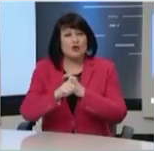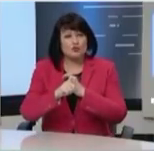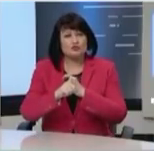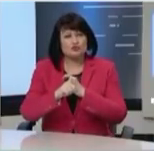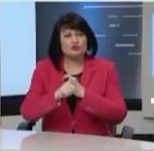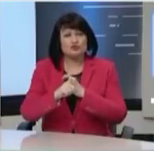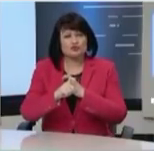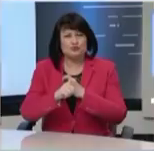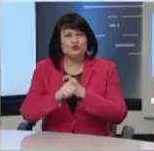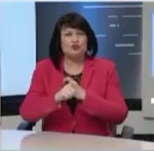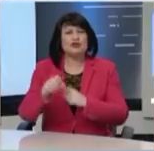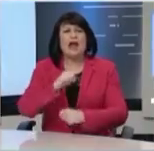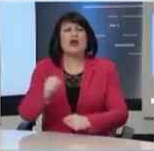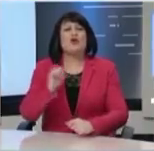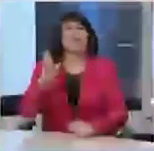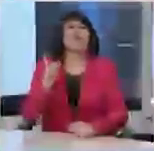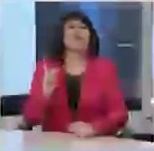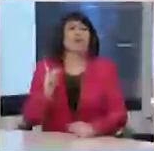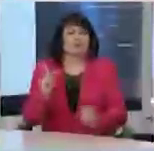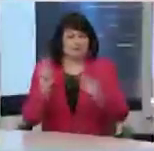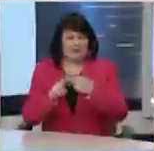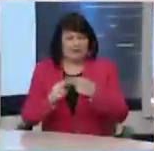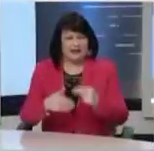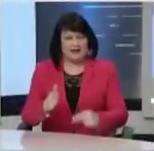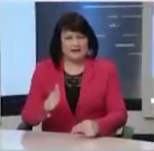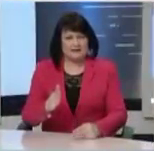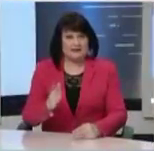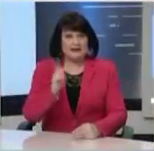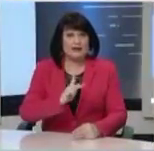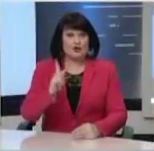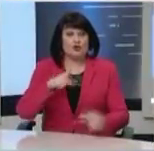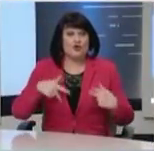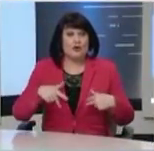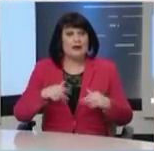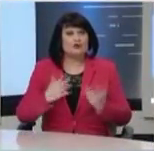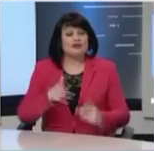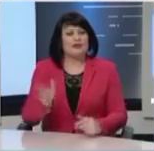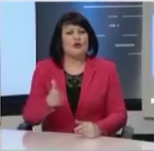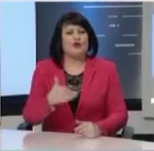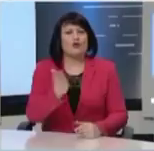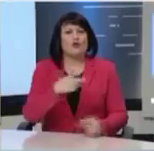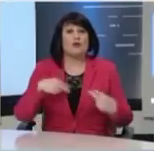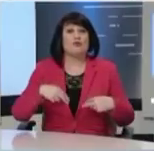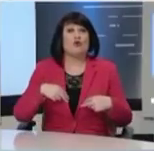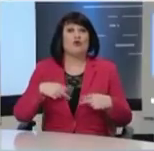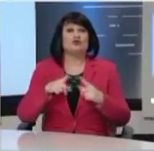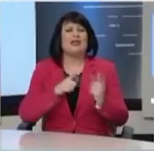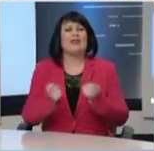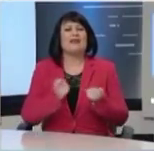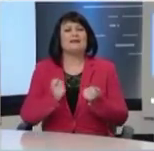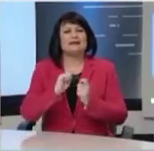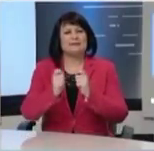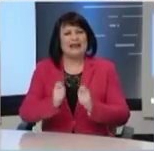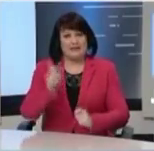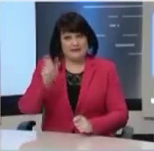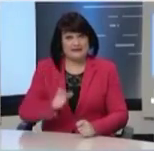σας. Με το κοινωνικό κράτος ή με τις απολύσεις που είναι η αγαπημένη σας συνήθεια και ως Υπουργός Διοικητικής Μεταρρύθμισης.